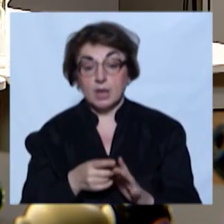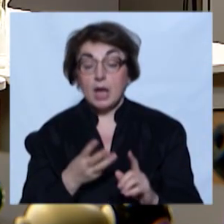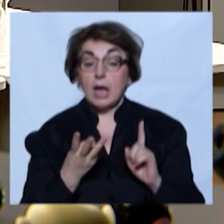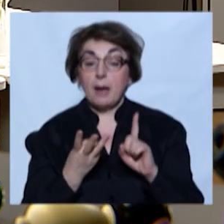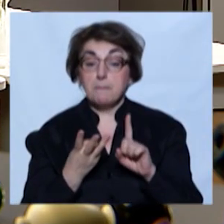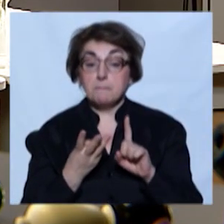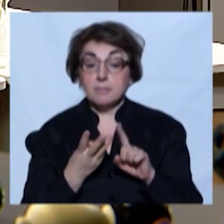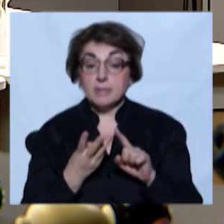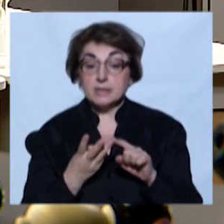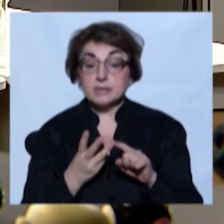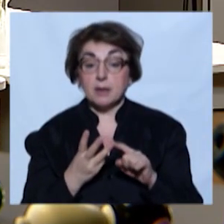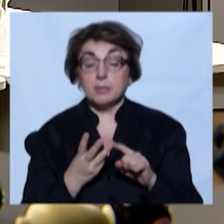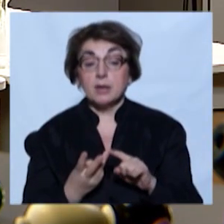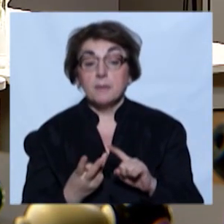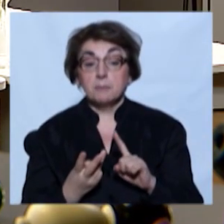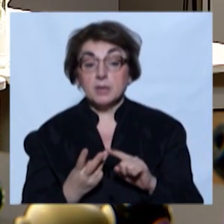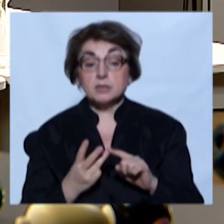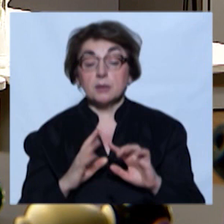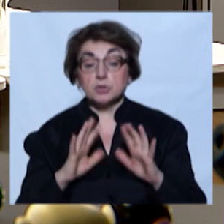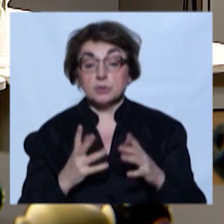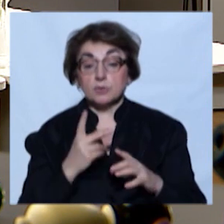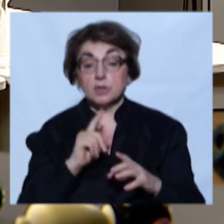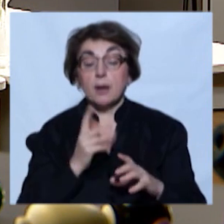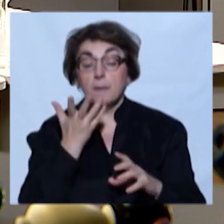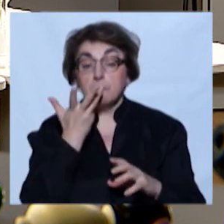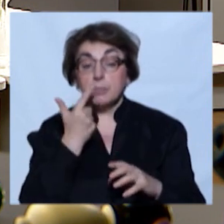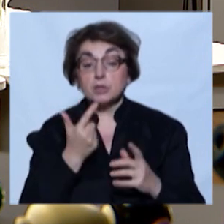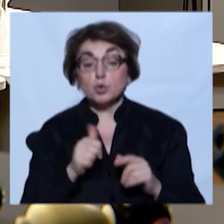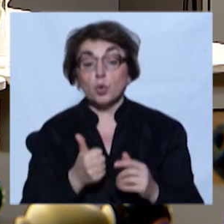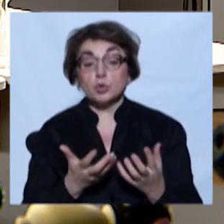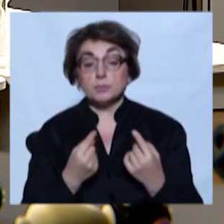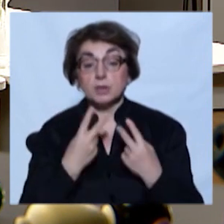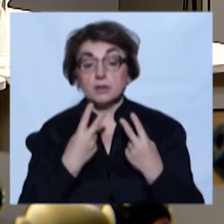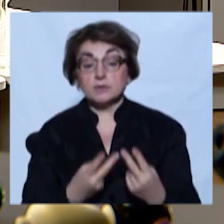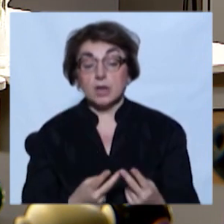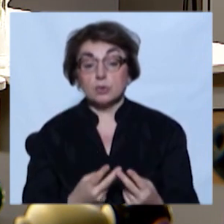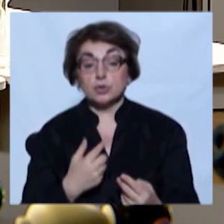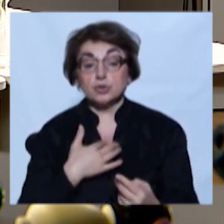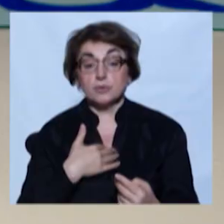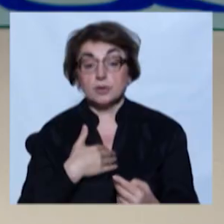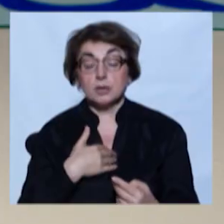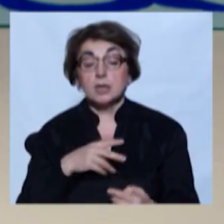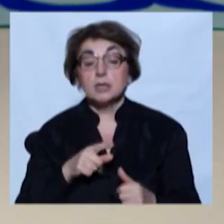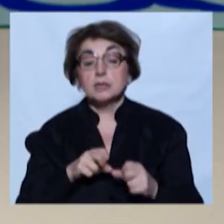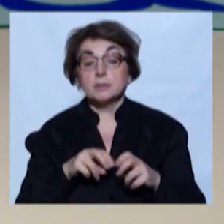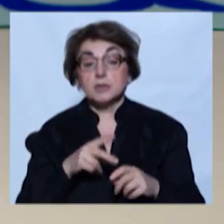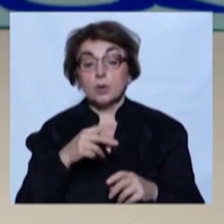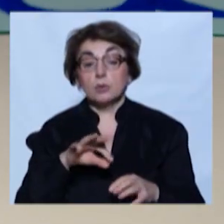ახლა მესამე ჭურჭელში ნახოთ რა ფერ შეფერილობას მიიღებს ჩვენი ლაკმუსის